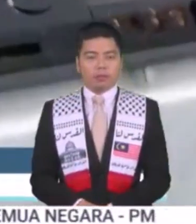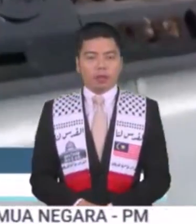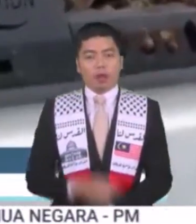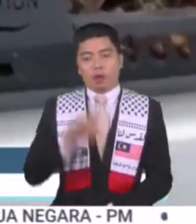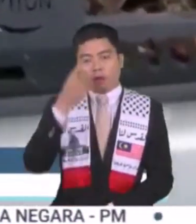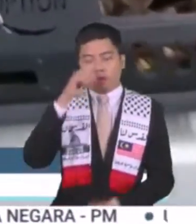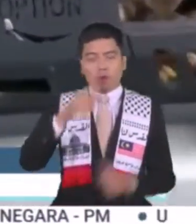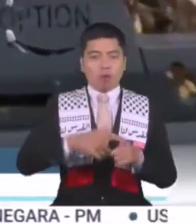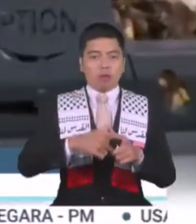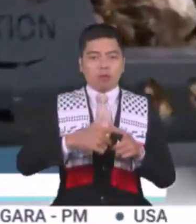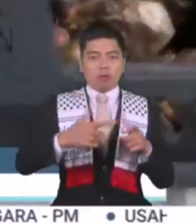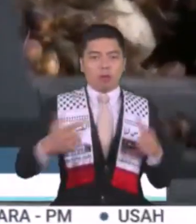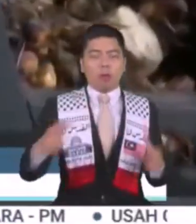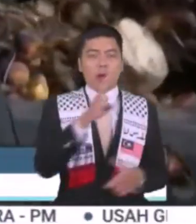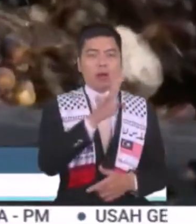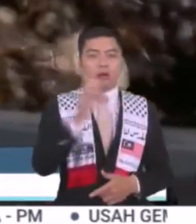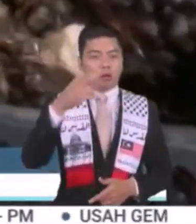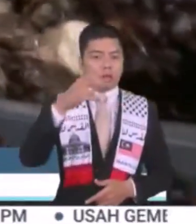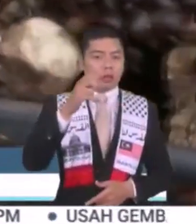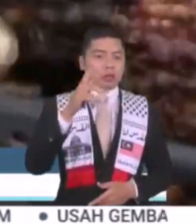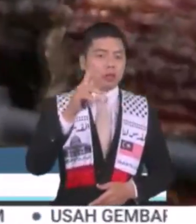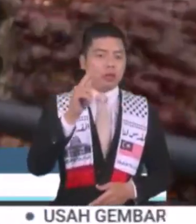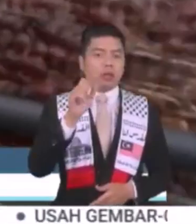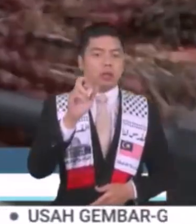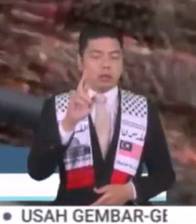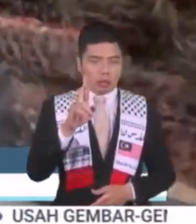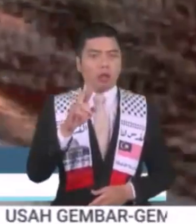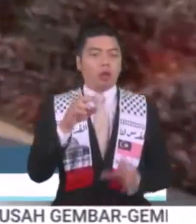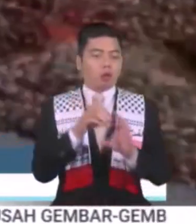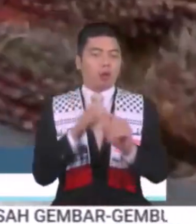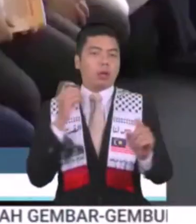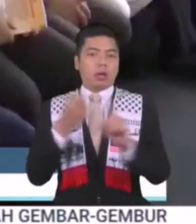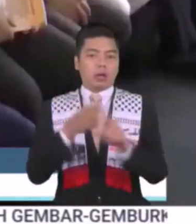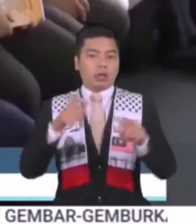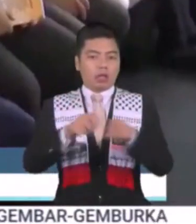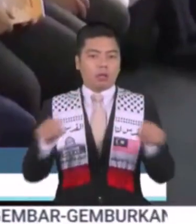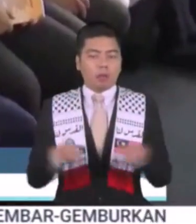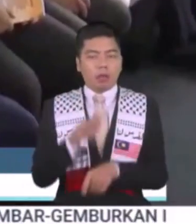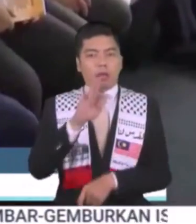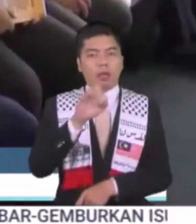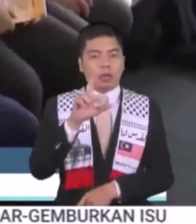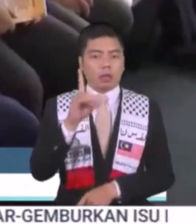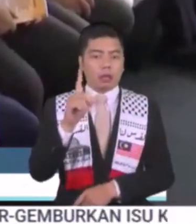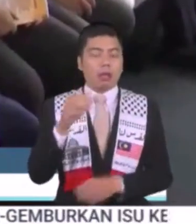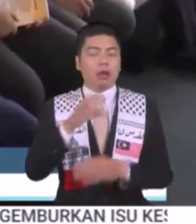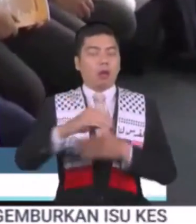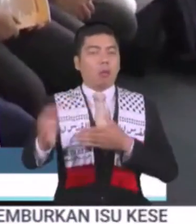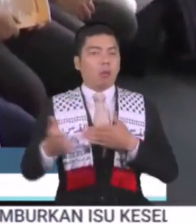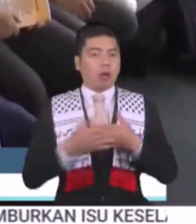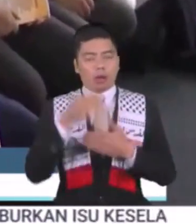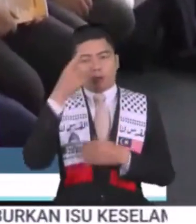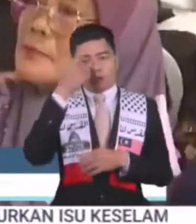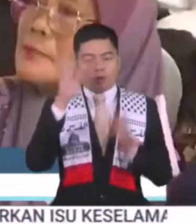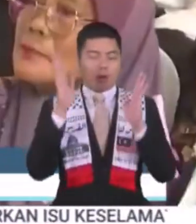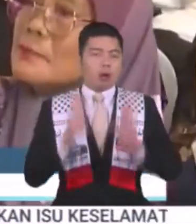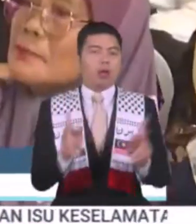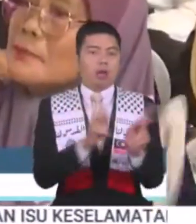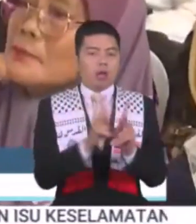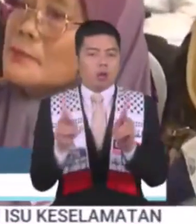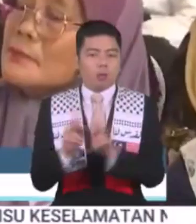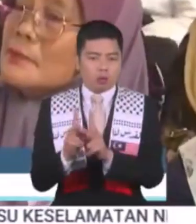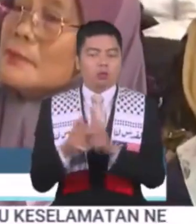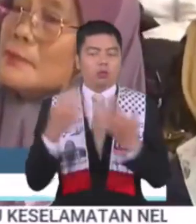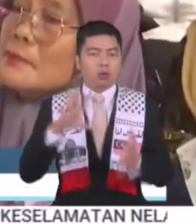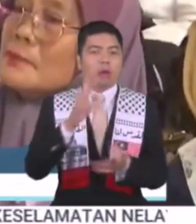Tanah adat seluas 400 hektar di Tambisan ini akan dikeluarkan dari kawasan Felda wilayah Sahabat dan dikembalikan semula kepada penduduk kampung yang